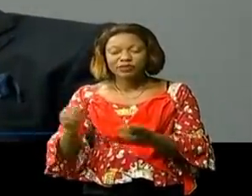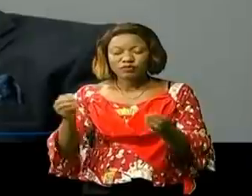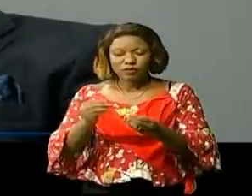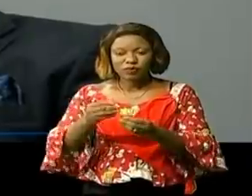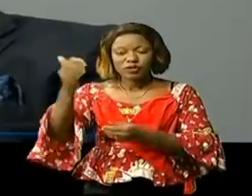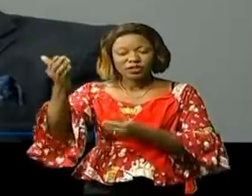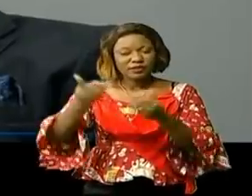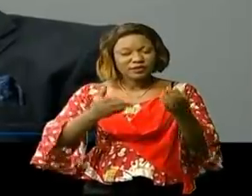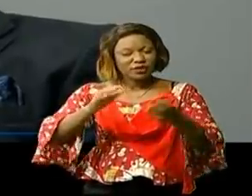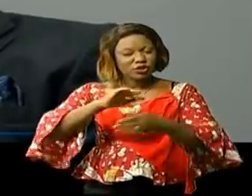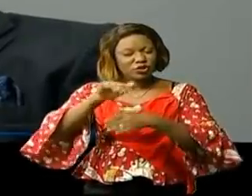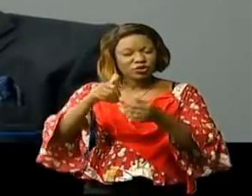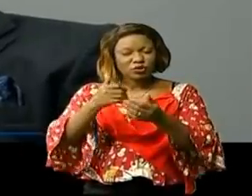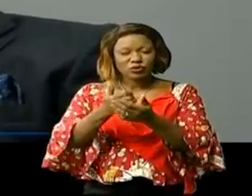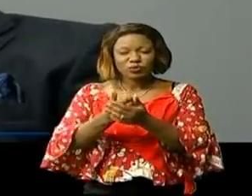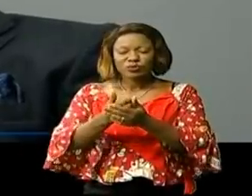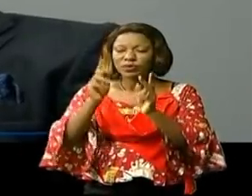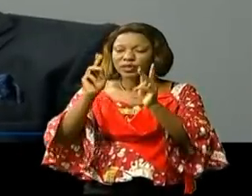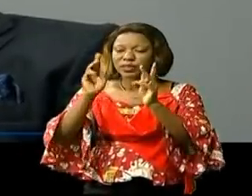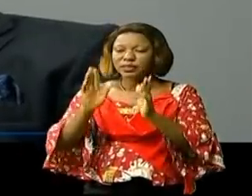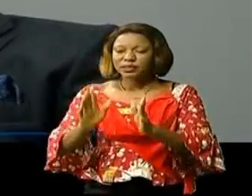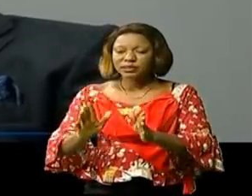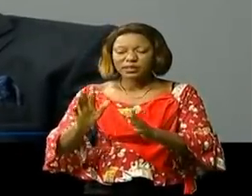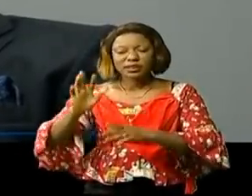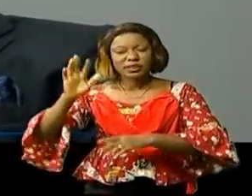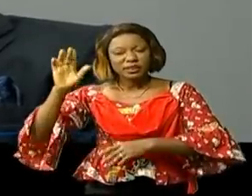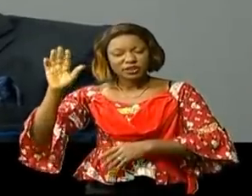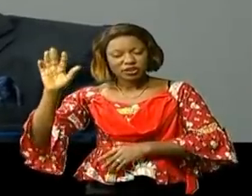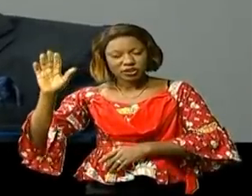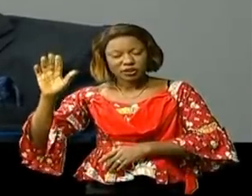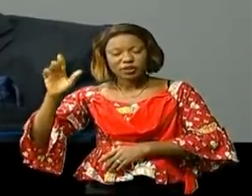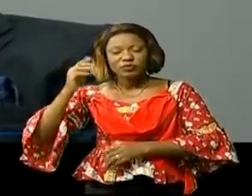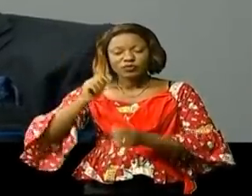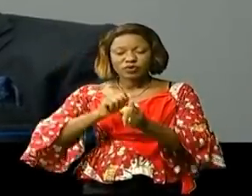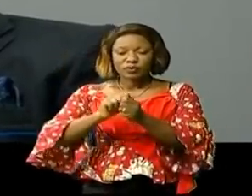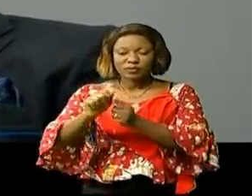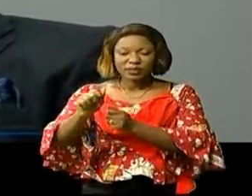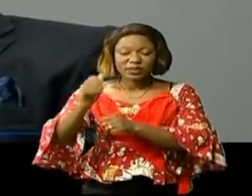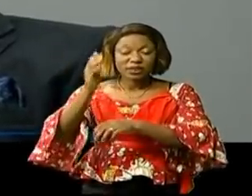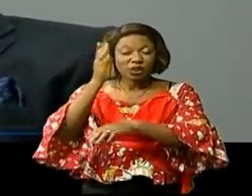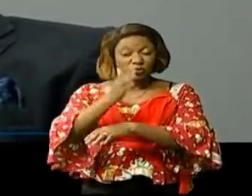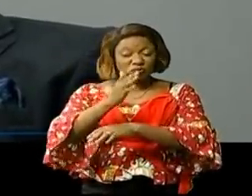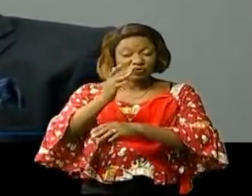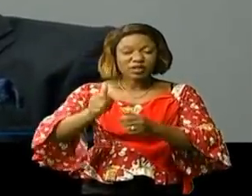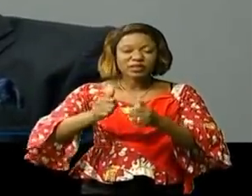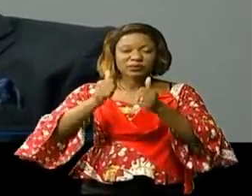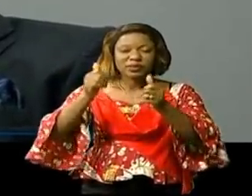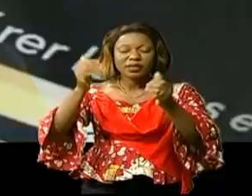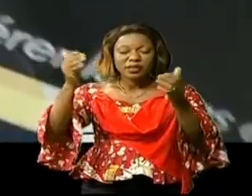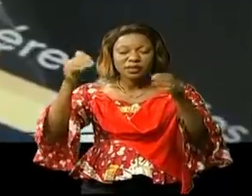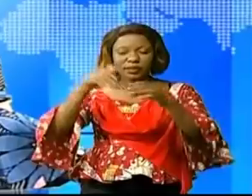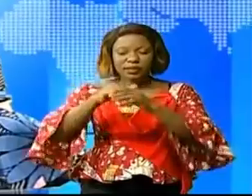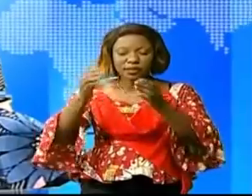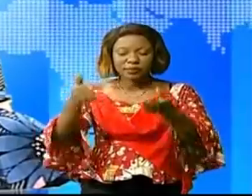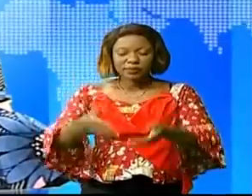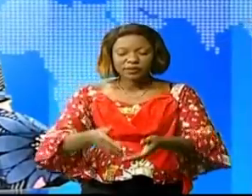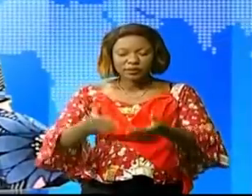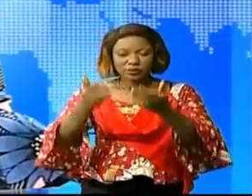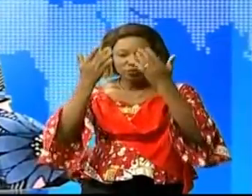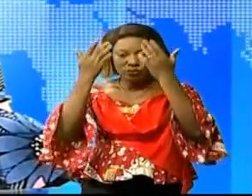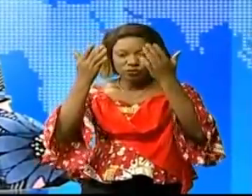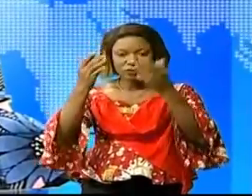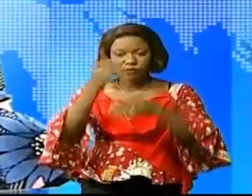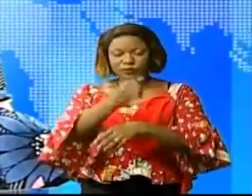les Quinois et Quinoises à être présents à cette conférence et on va passer des moments extraordinaires dans la présence de Dieu. C'est une porte